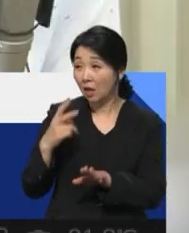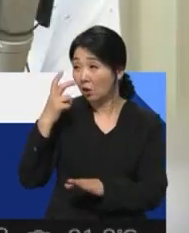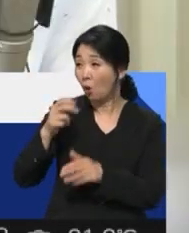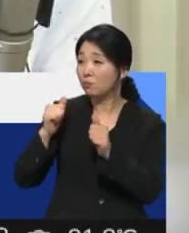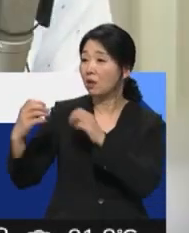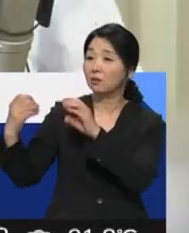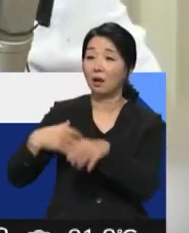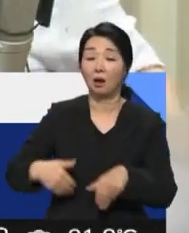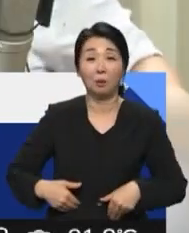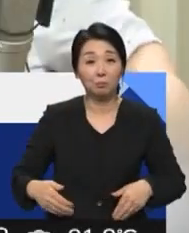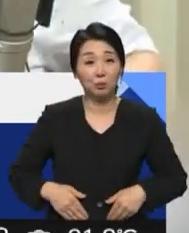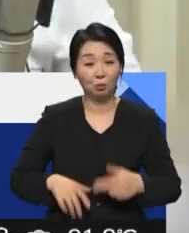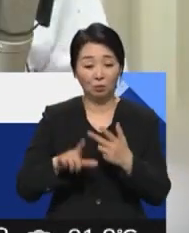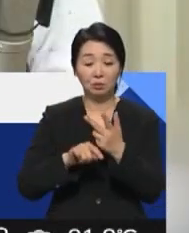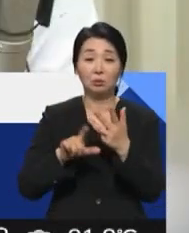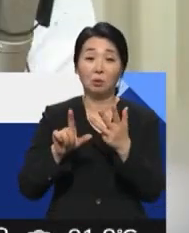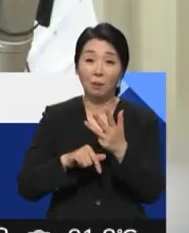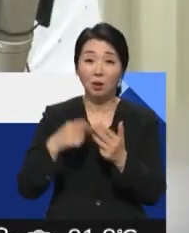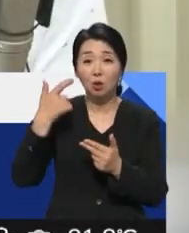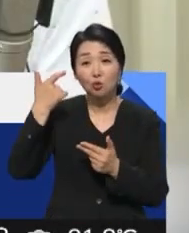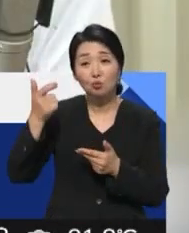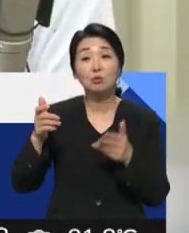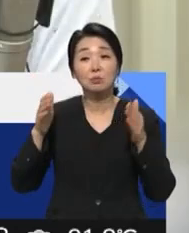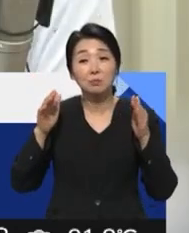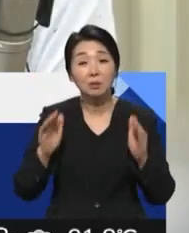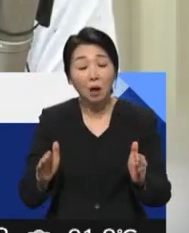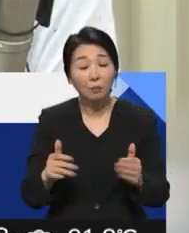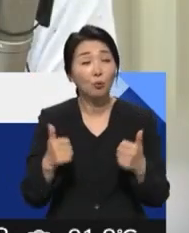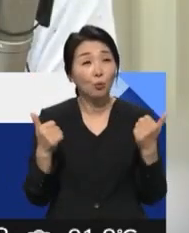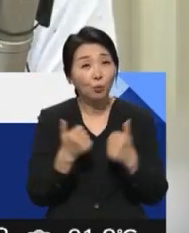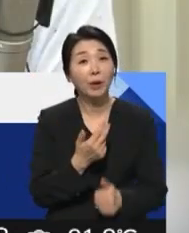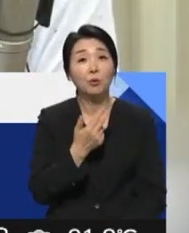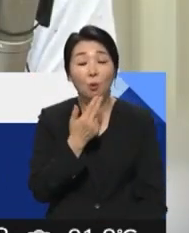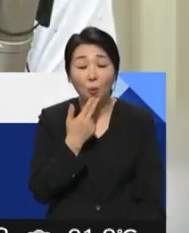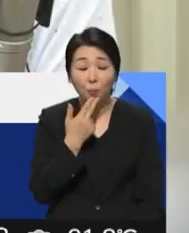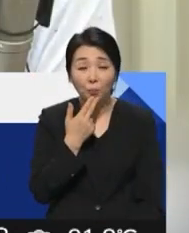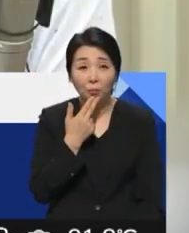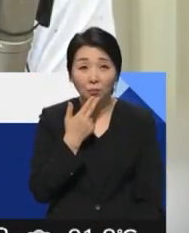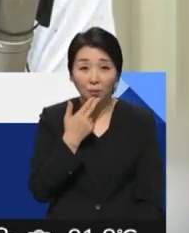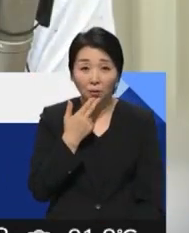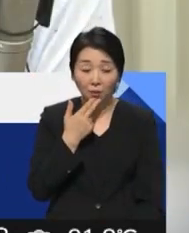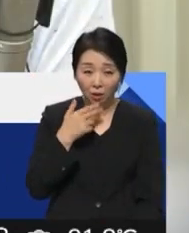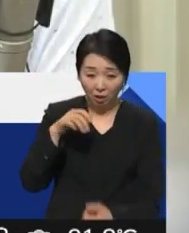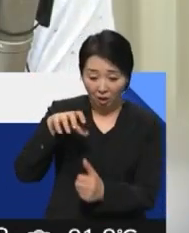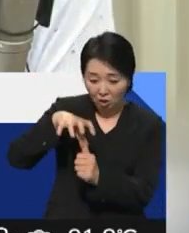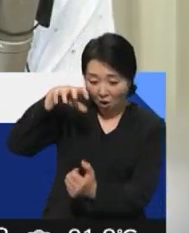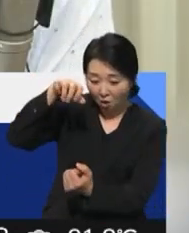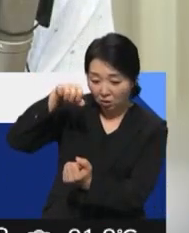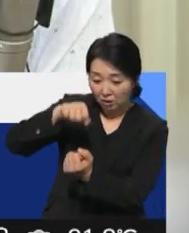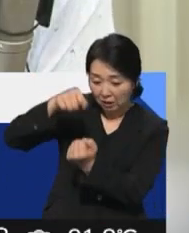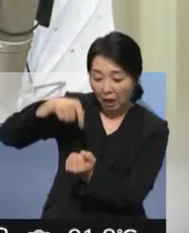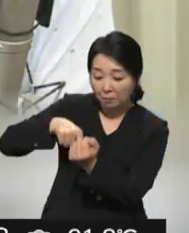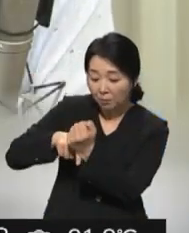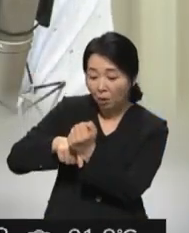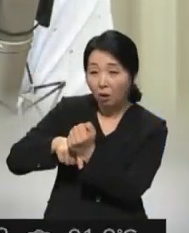됐다. 7월 8월 두 달 동안 60일이 열려 있기 때문에 예. 영장실질심사를 통해서 법안의 판단을